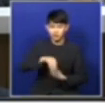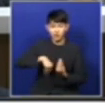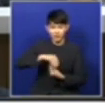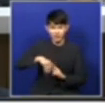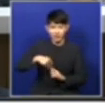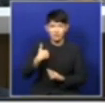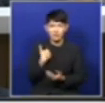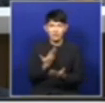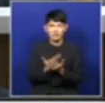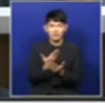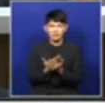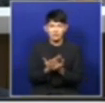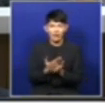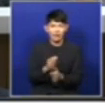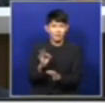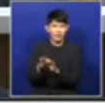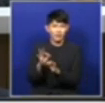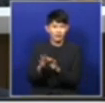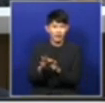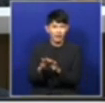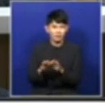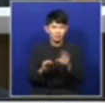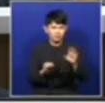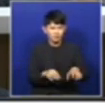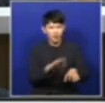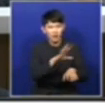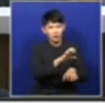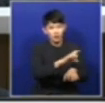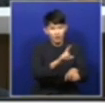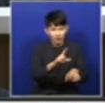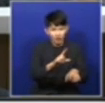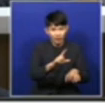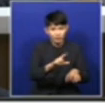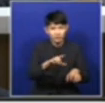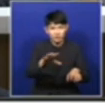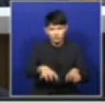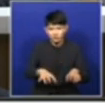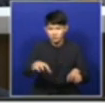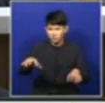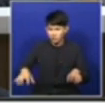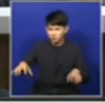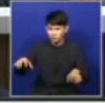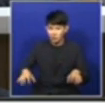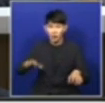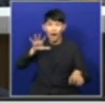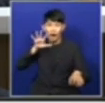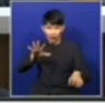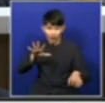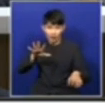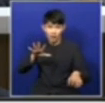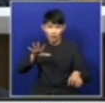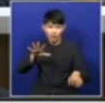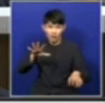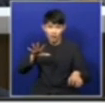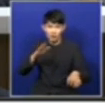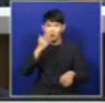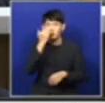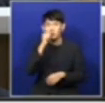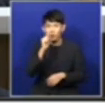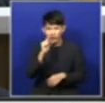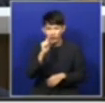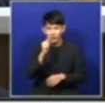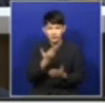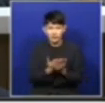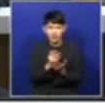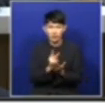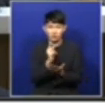วงเงินกับธนาคารแห่งละ500ล้านอยู่5แห่งท่านประธานครับเพราะเงื่อนไขของการปล่อยกู้